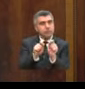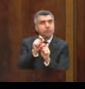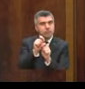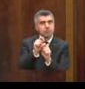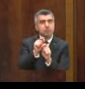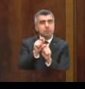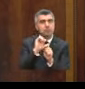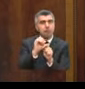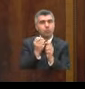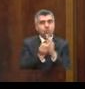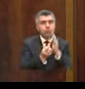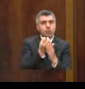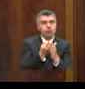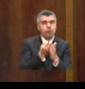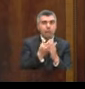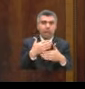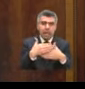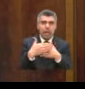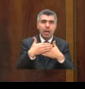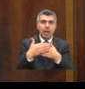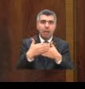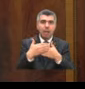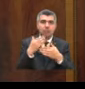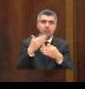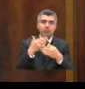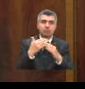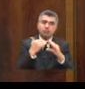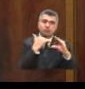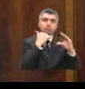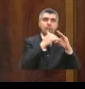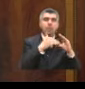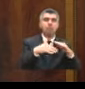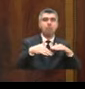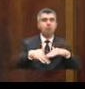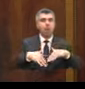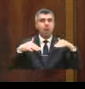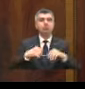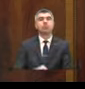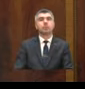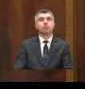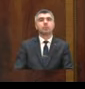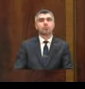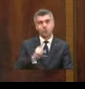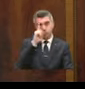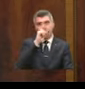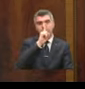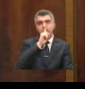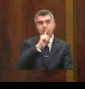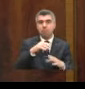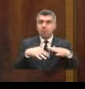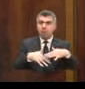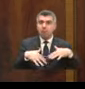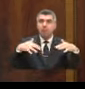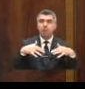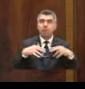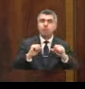ولي ديكري اللي غادي نجيبوه لكم، اللي غادي نجيبوهم للمسطرات المصادقه في القريب العاجل، وانا واثقه باللي البرلمان غادي